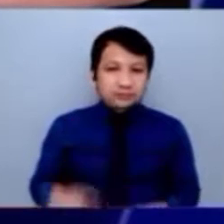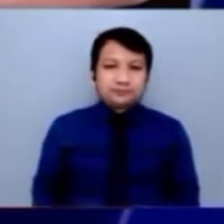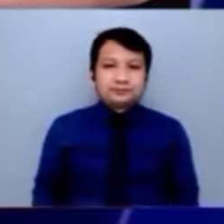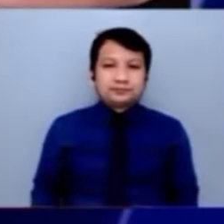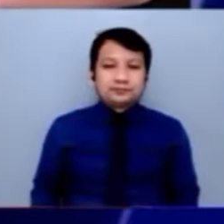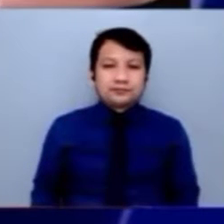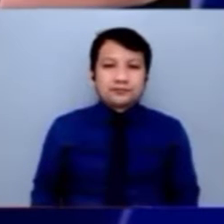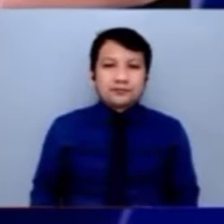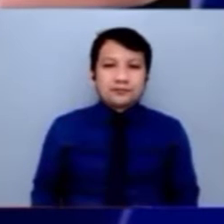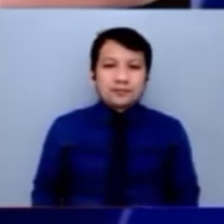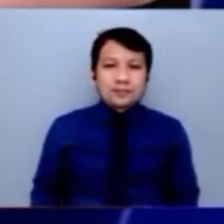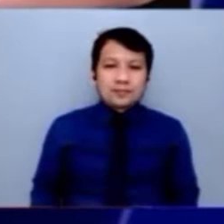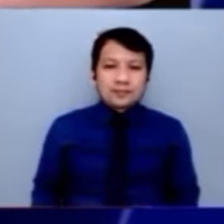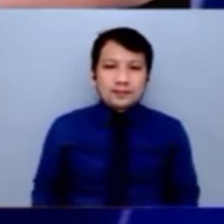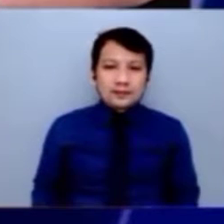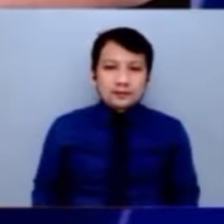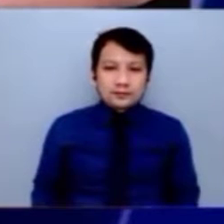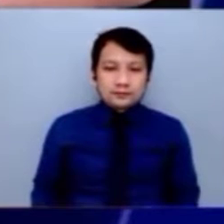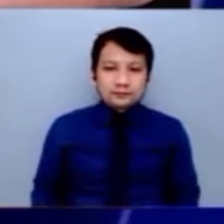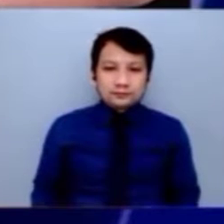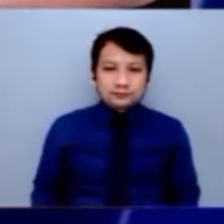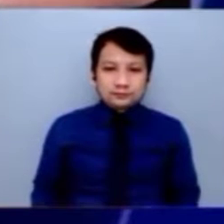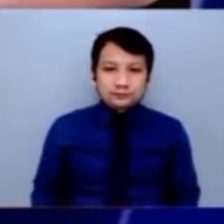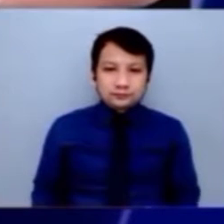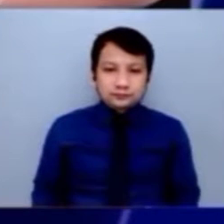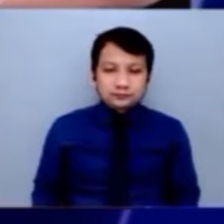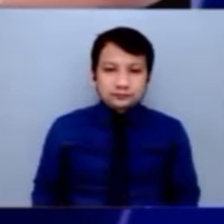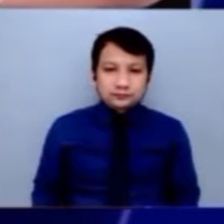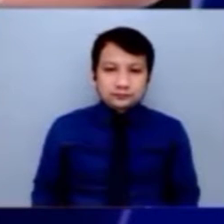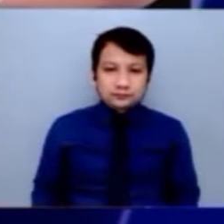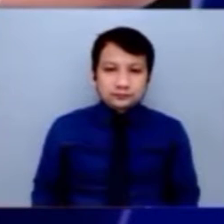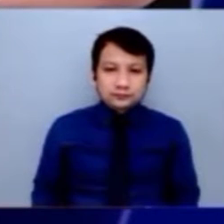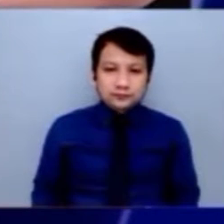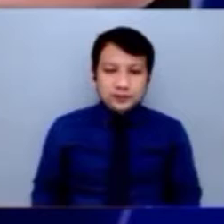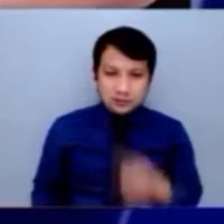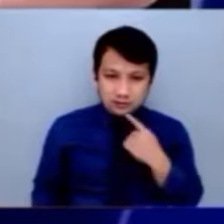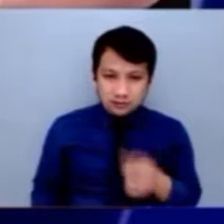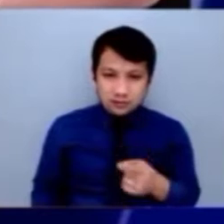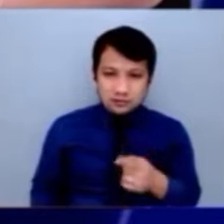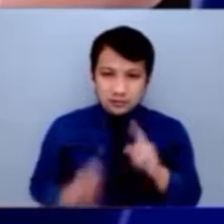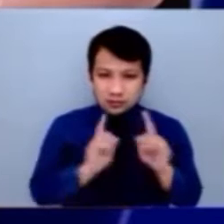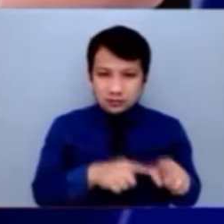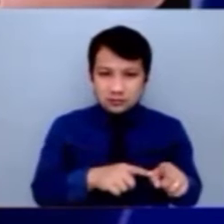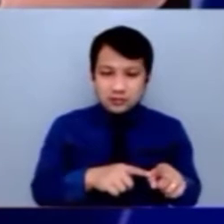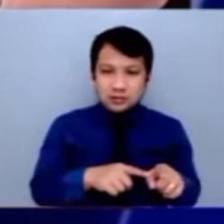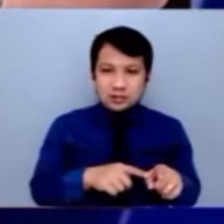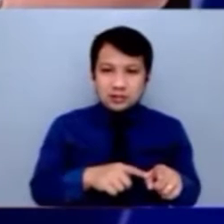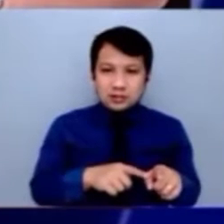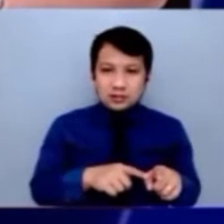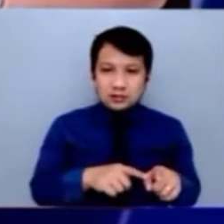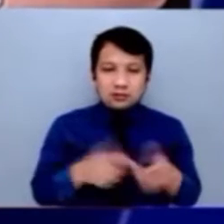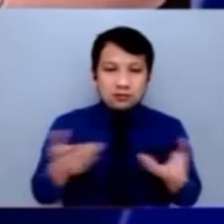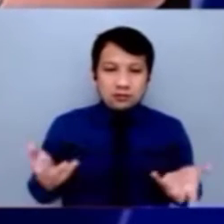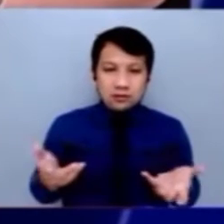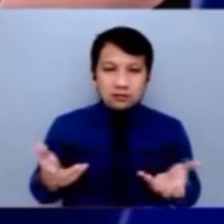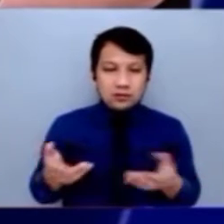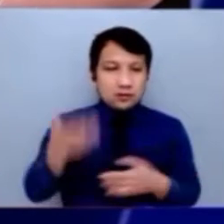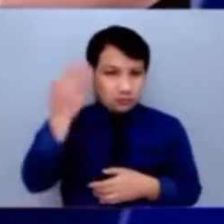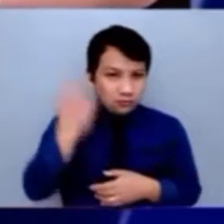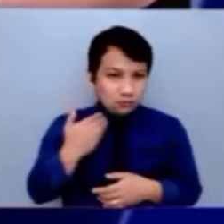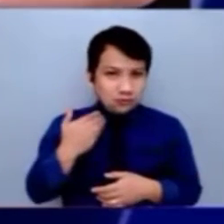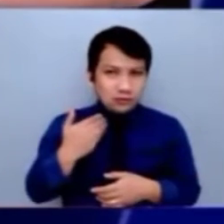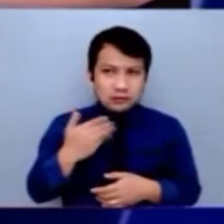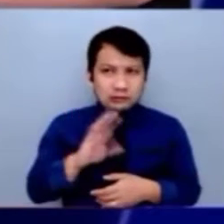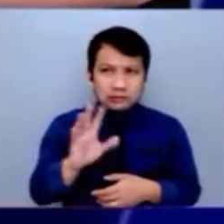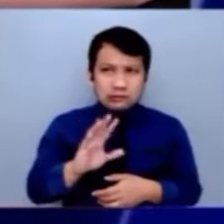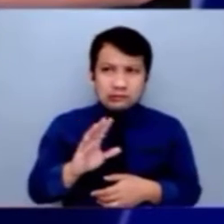tanong lang mula sa akin, ano, kasi kanina may report tayo galing sa PAGASA. Ang sinasabi nila, hindi sila nagkulang sa pag-abiso sa mga tao